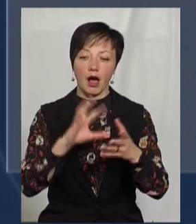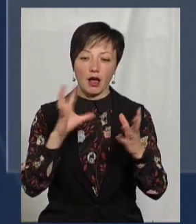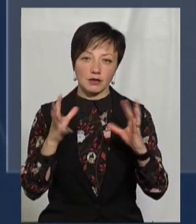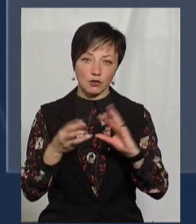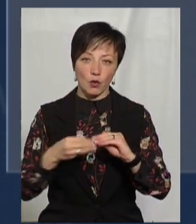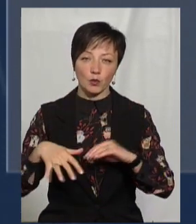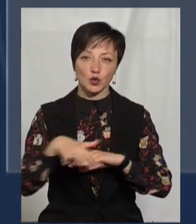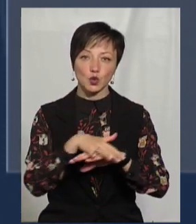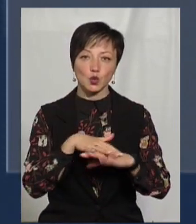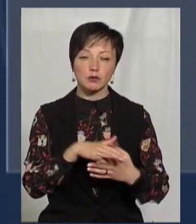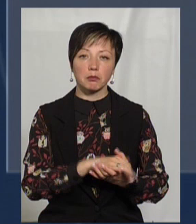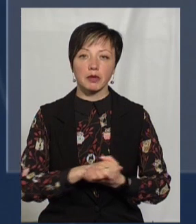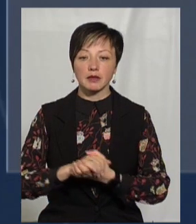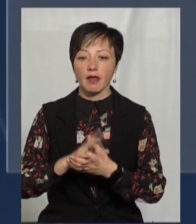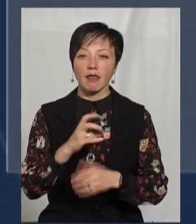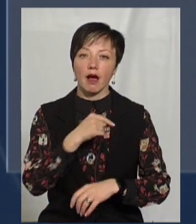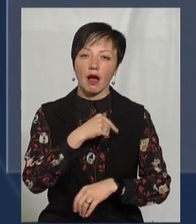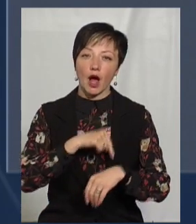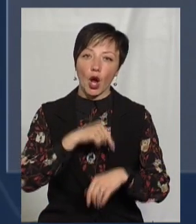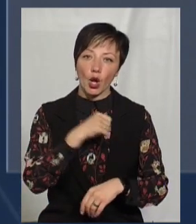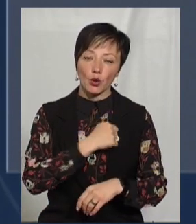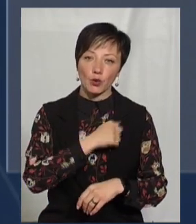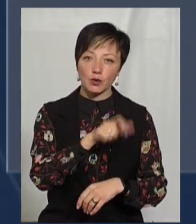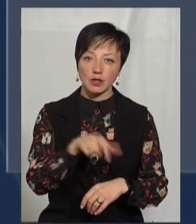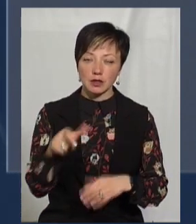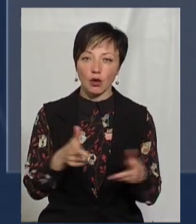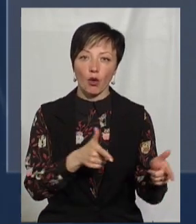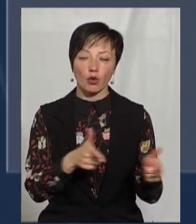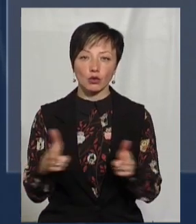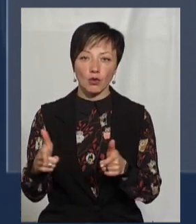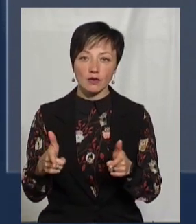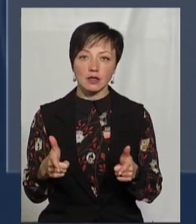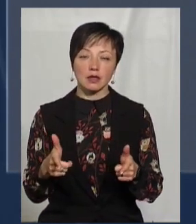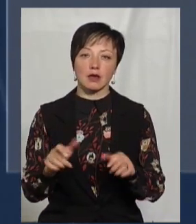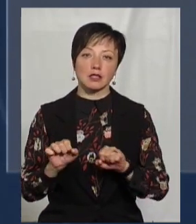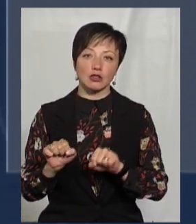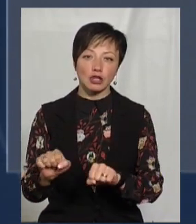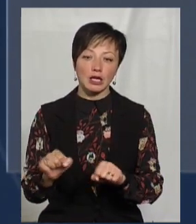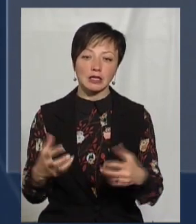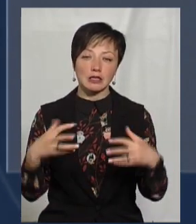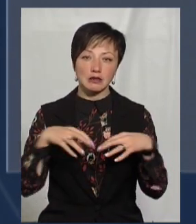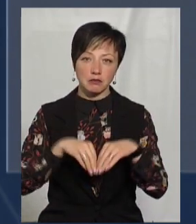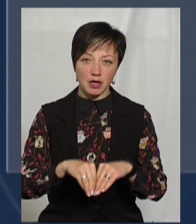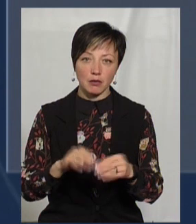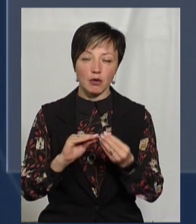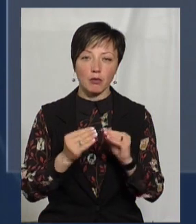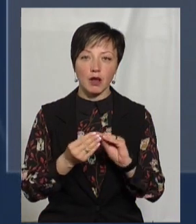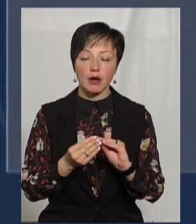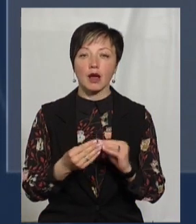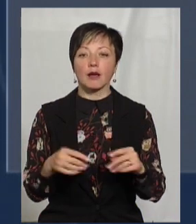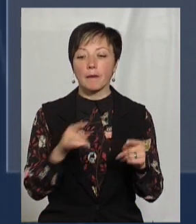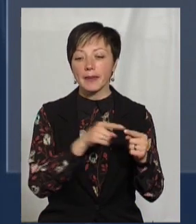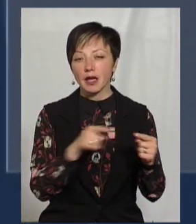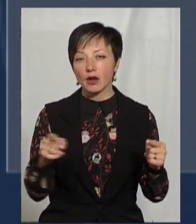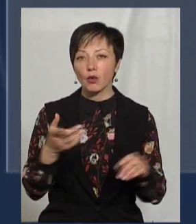загалом суспільства на людяність та готовність протидіяти спільному ворогу. У період такий